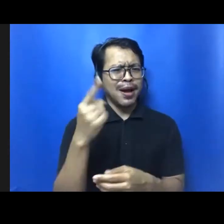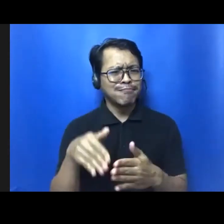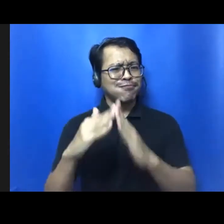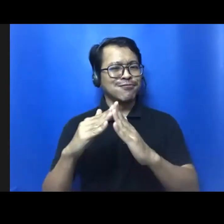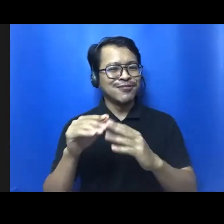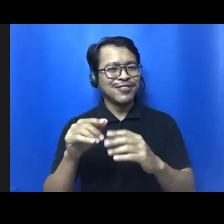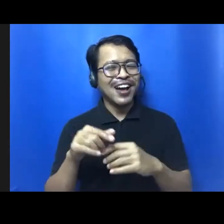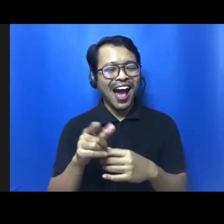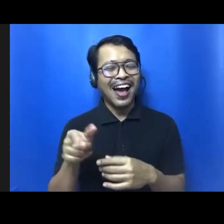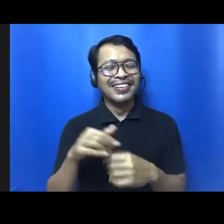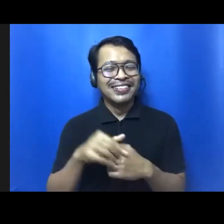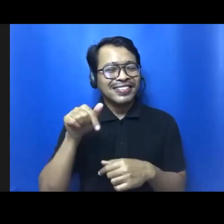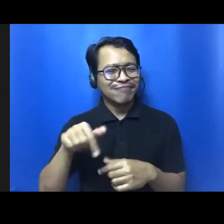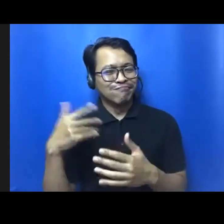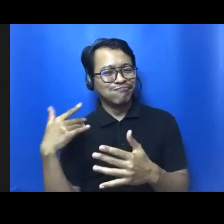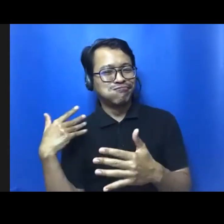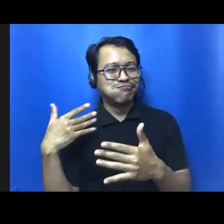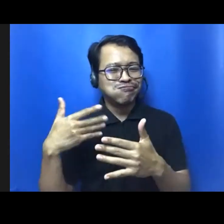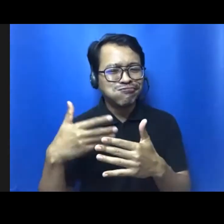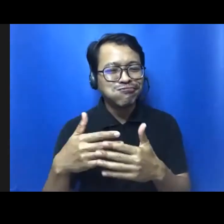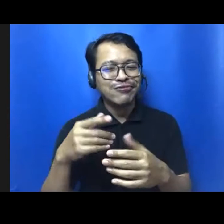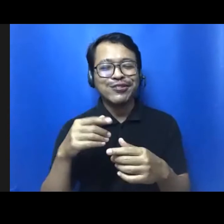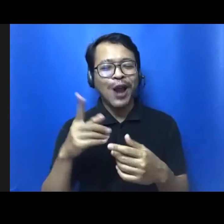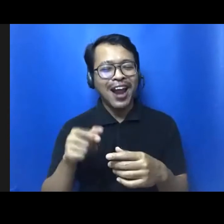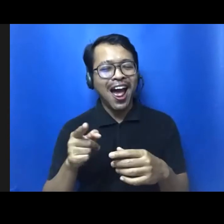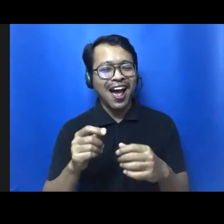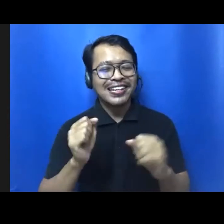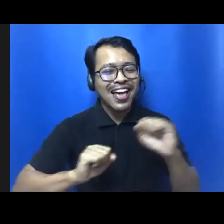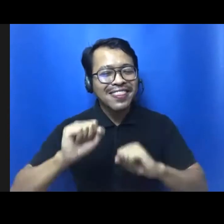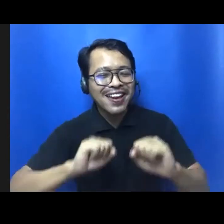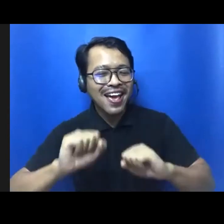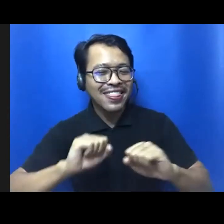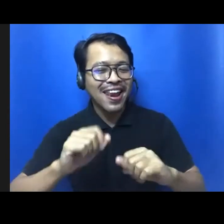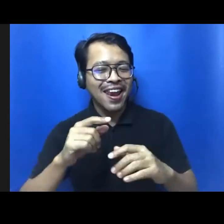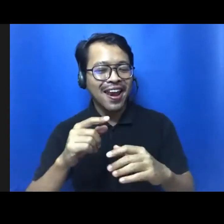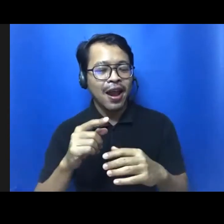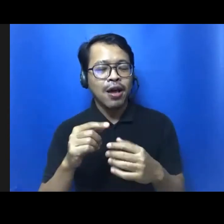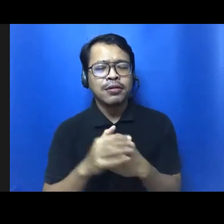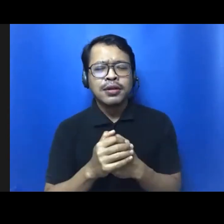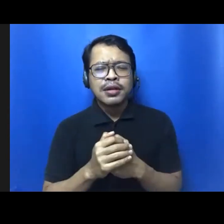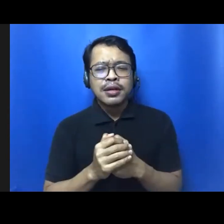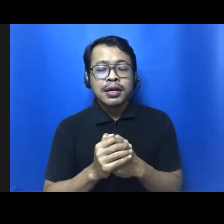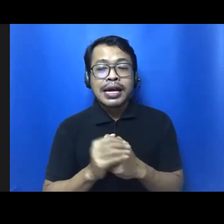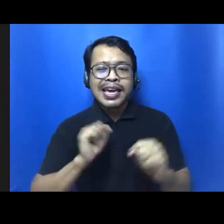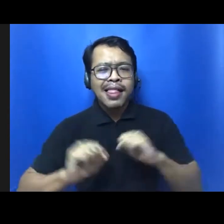dan sudah mulai ada kegiatannya untuk memfasilitasi